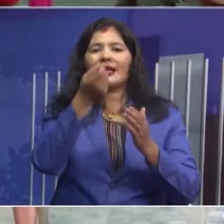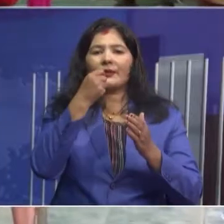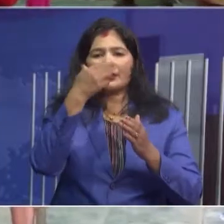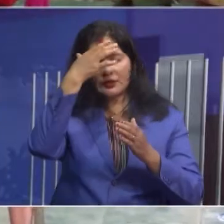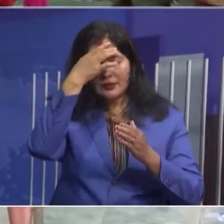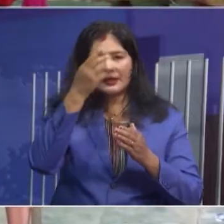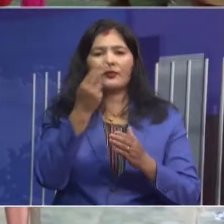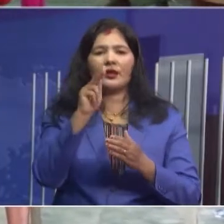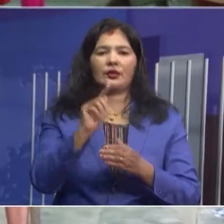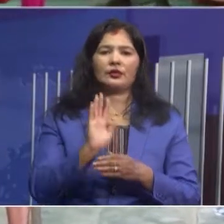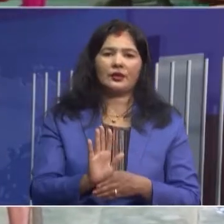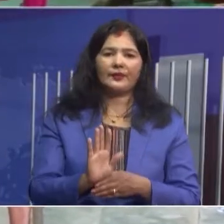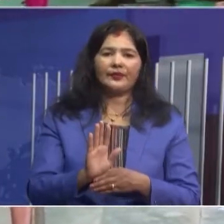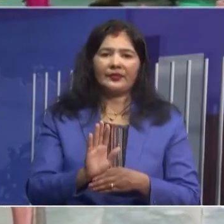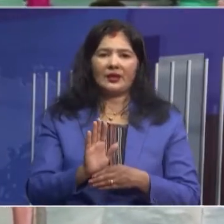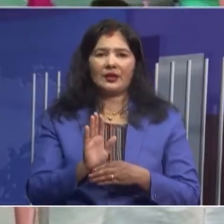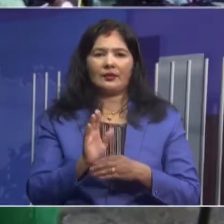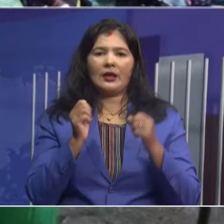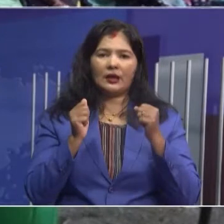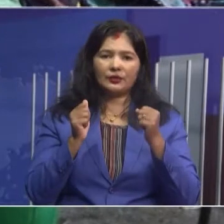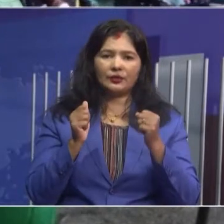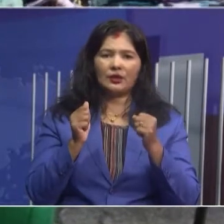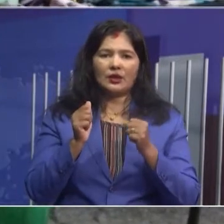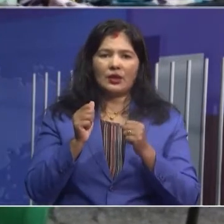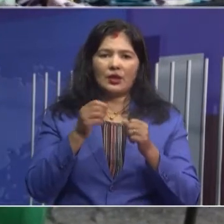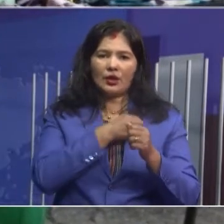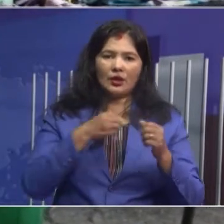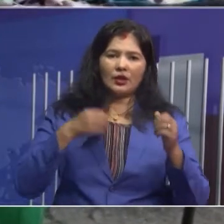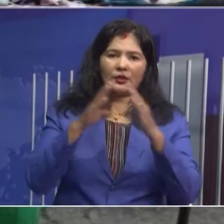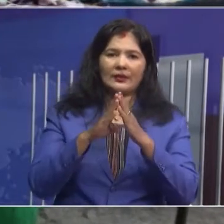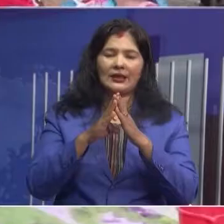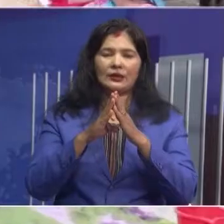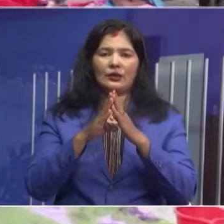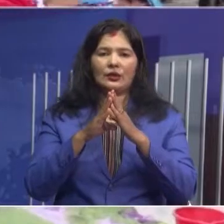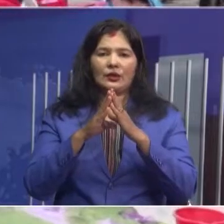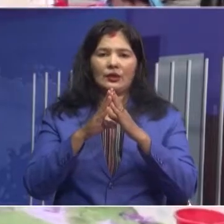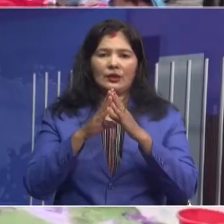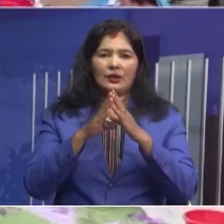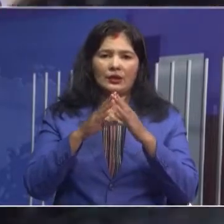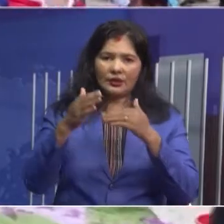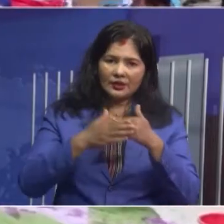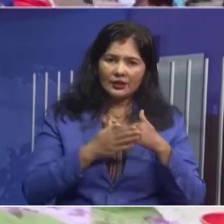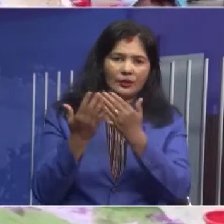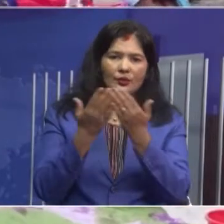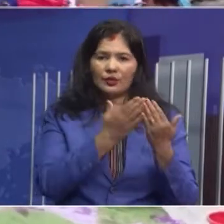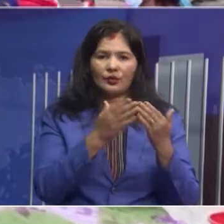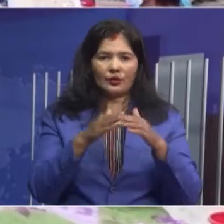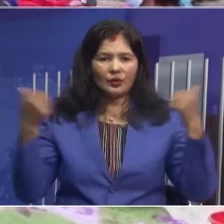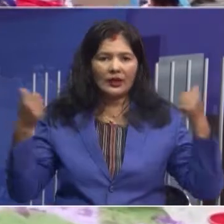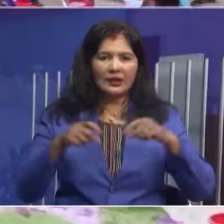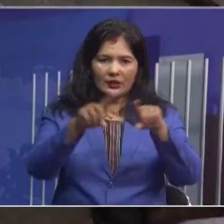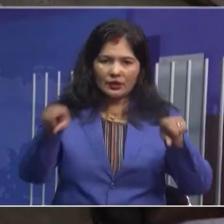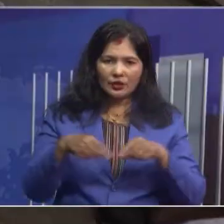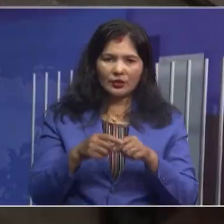छ बहादुरगञ्ज स्थित शिवराज अस्पताल परिसरको प्रतीक्षालय नजिकैको विद्यालय खुला चौरको